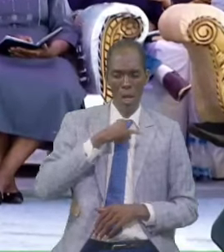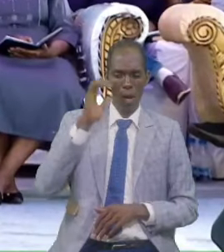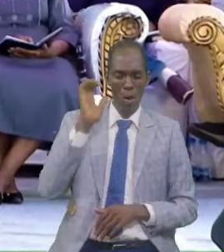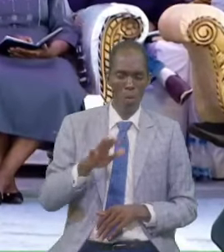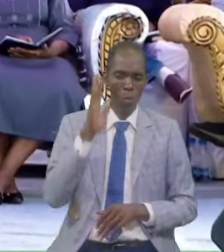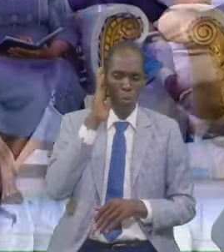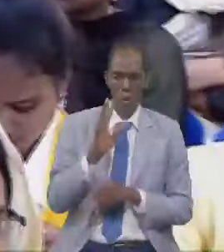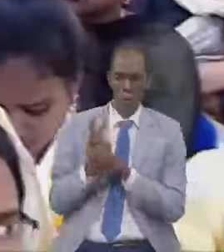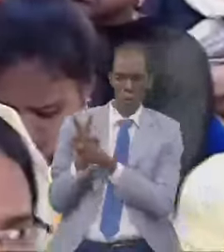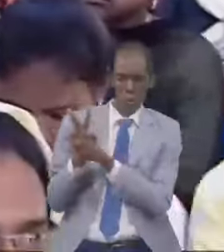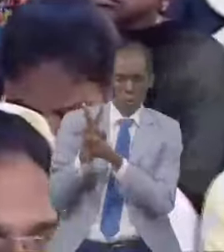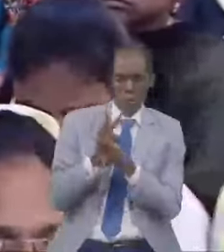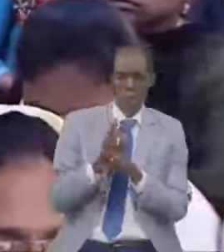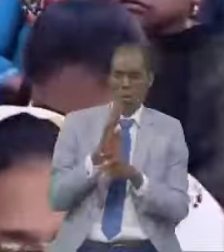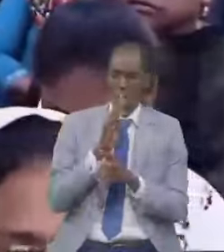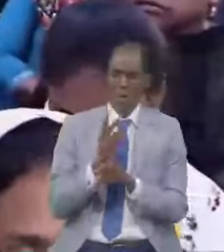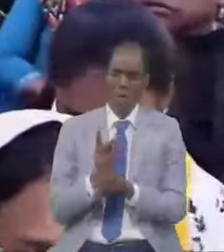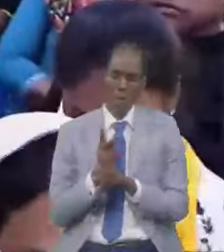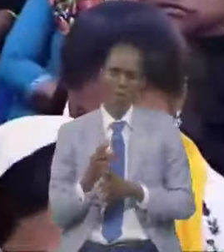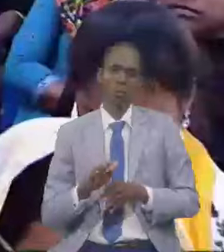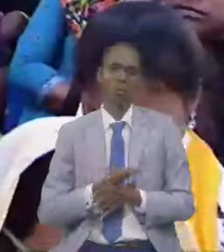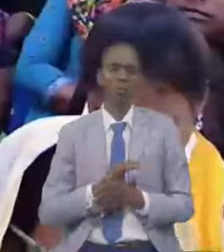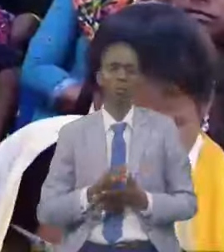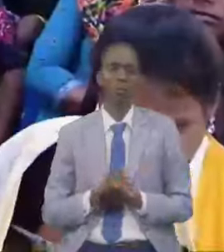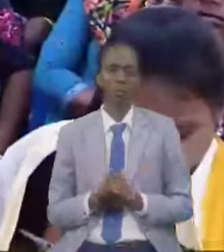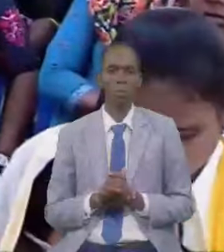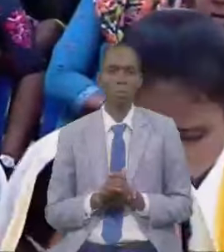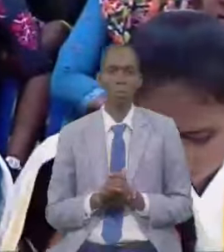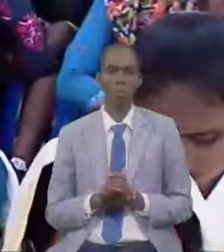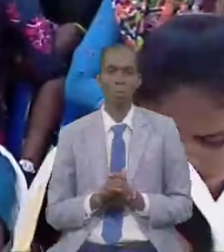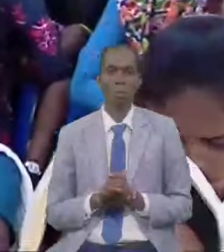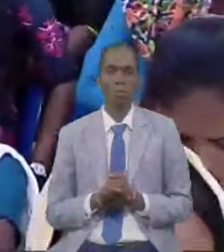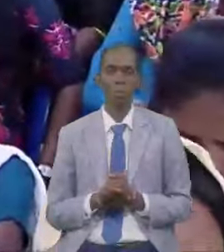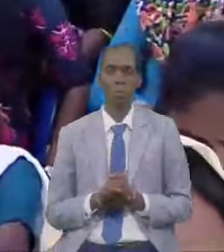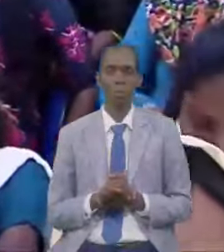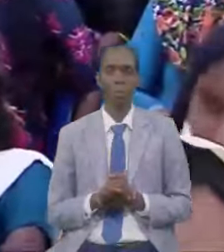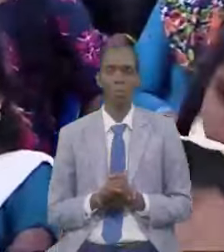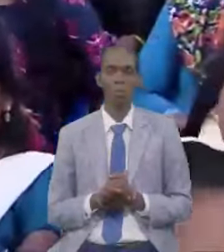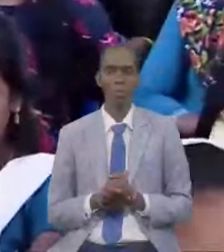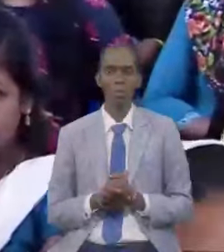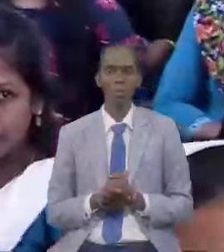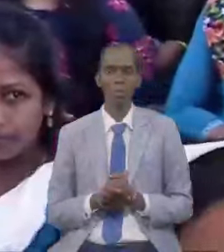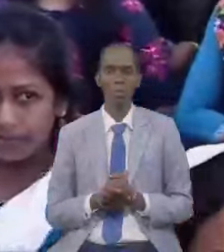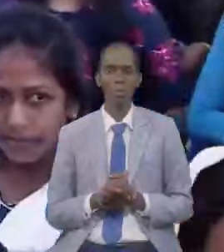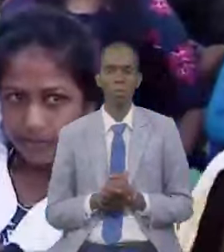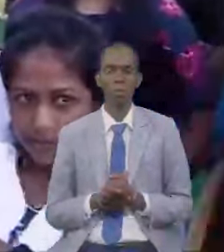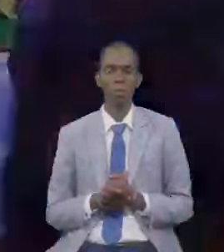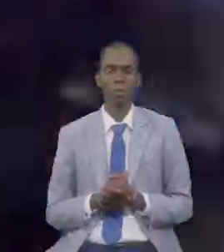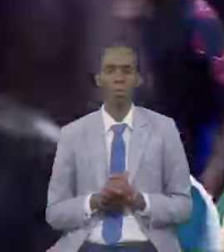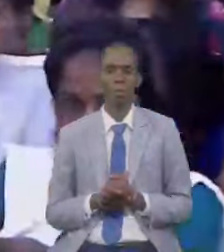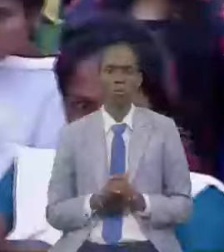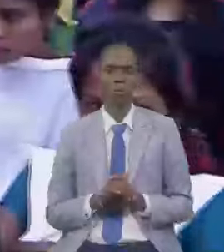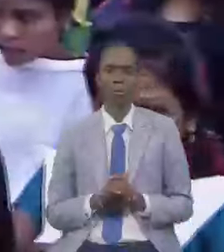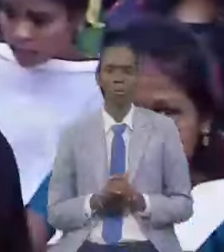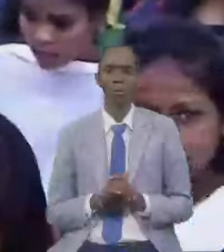leave. నాకంటే 7-8 సంవత్సరాల పెద్ద వయసు ఉన్న ఒక పాప నాతో స్నేహాన్ని కోరుతుంది అని మీరు ఆలోచించకపోతే గమనిక